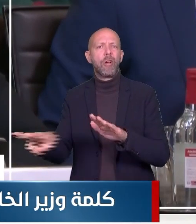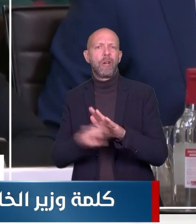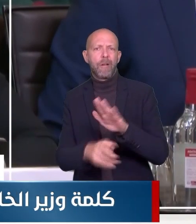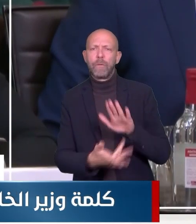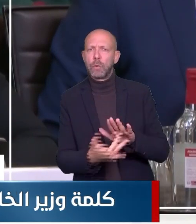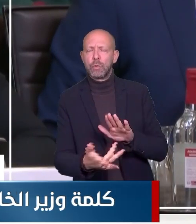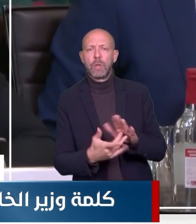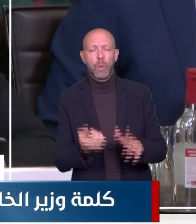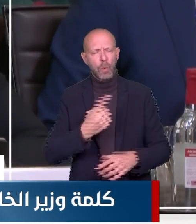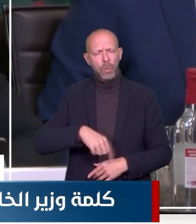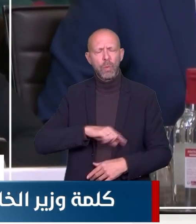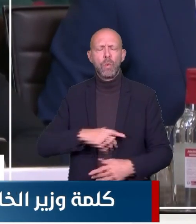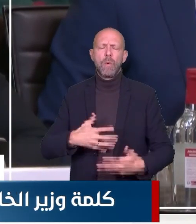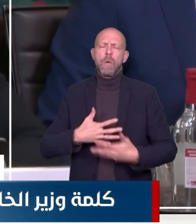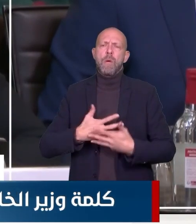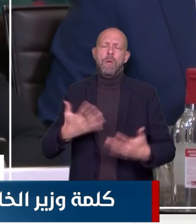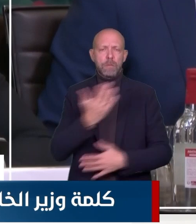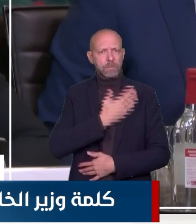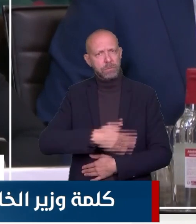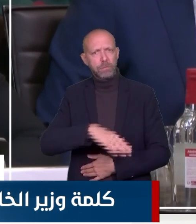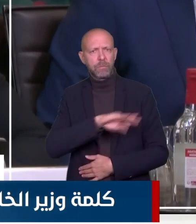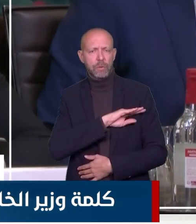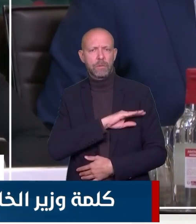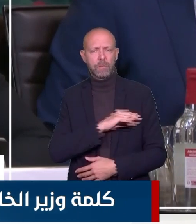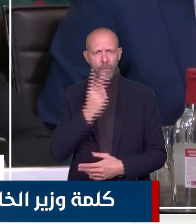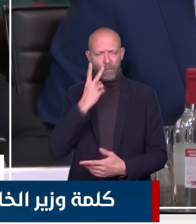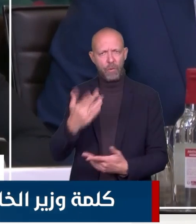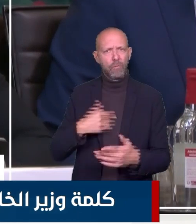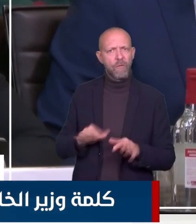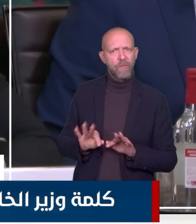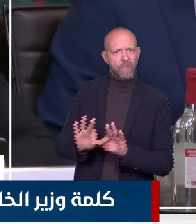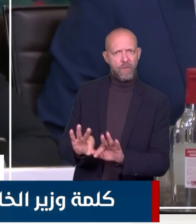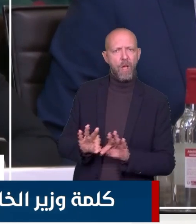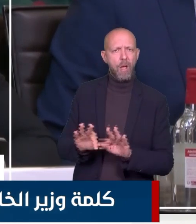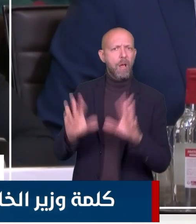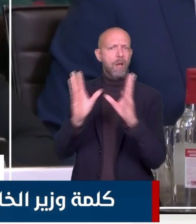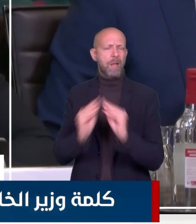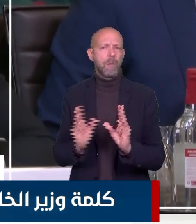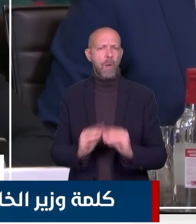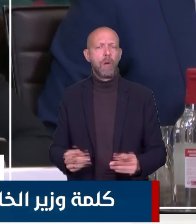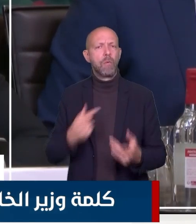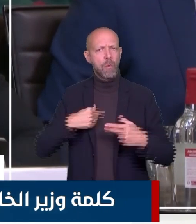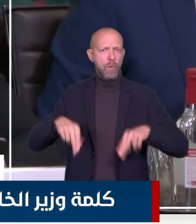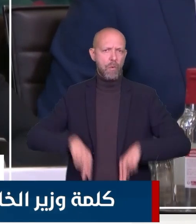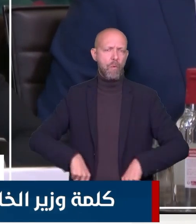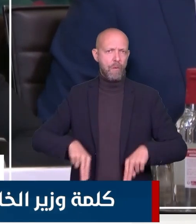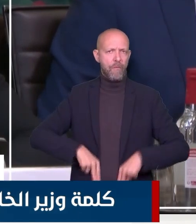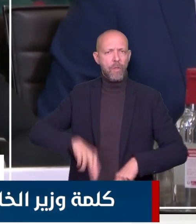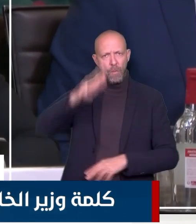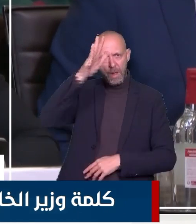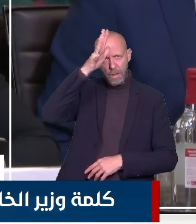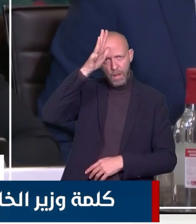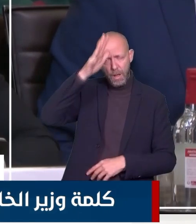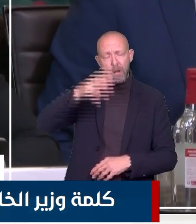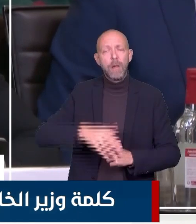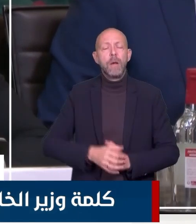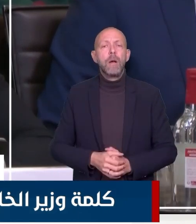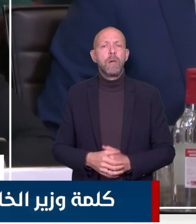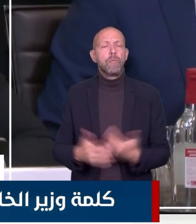الحكومة العراقية دخول النازحين منهم إلى العراق دون وثائق سفر، استنادا إلى هوياتهم